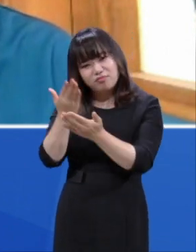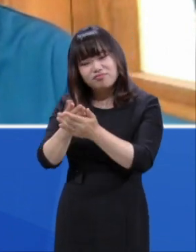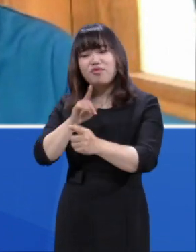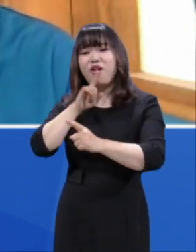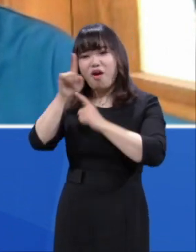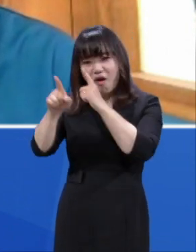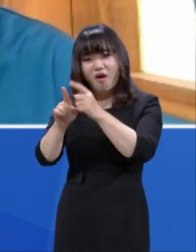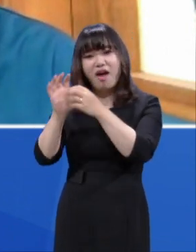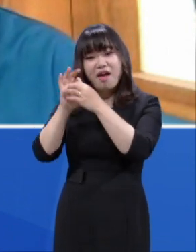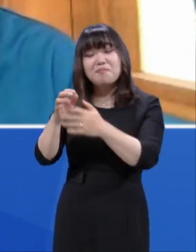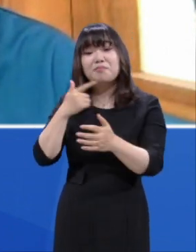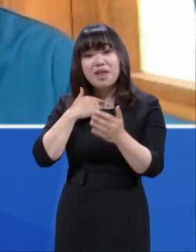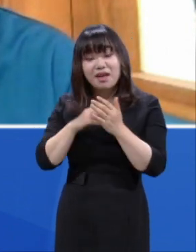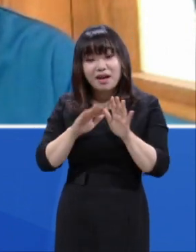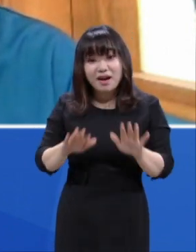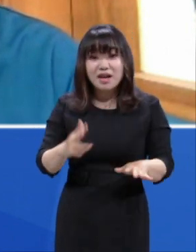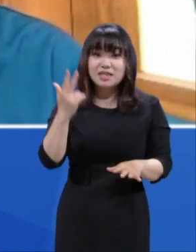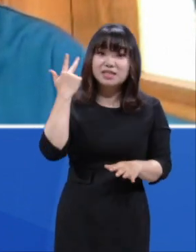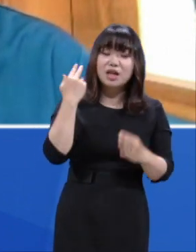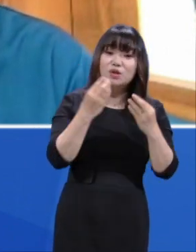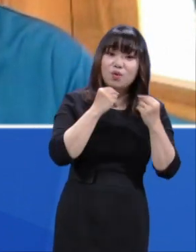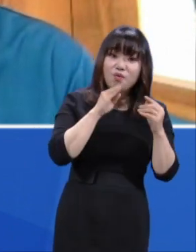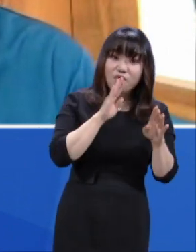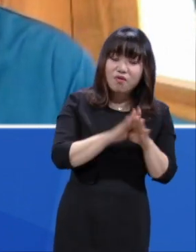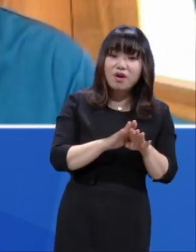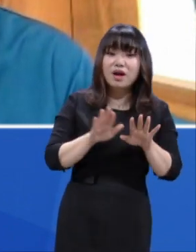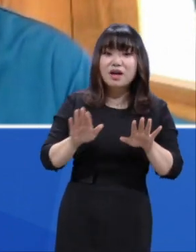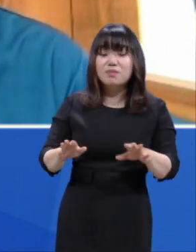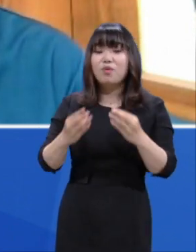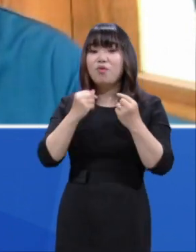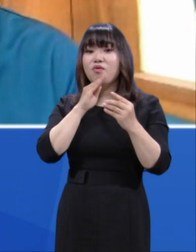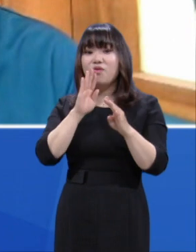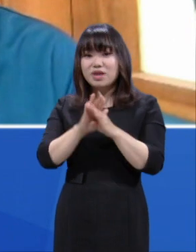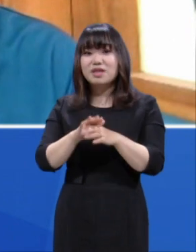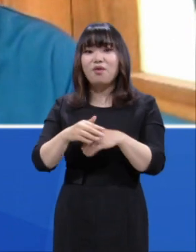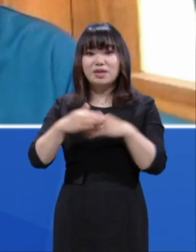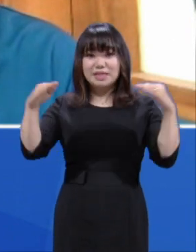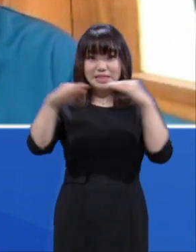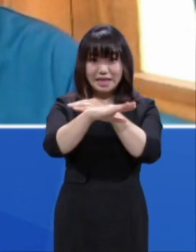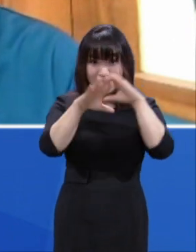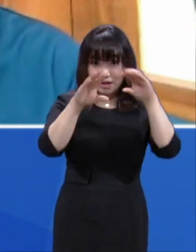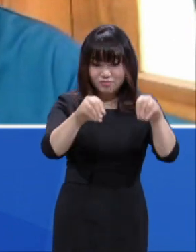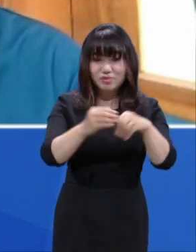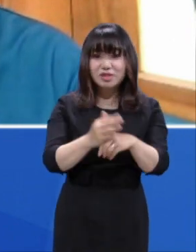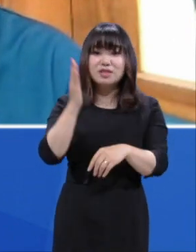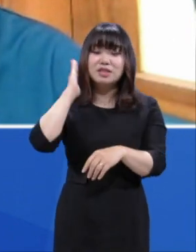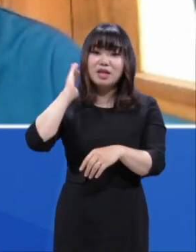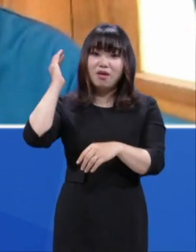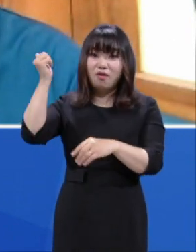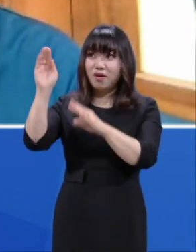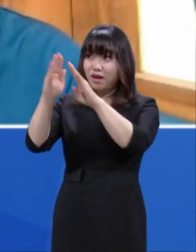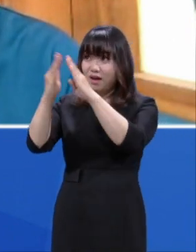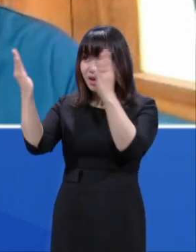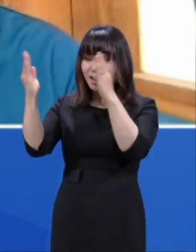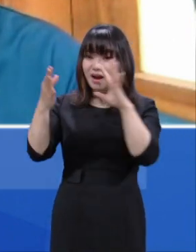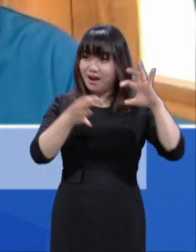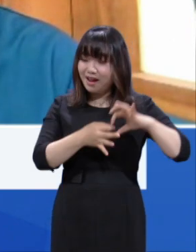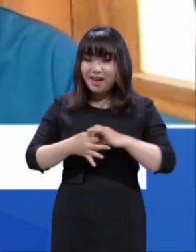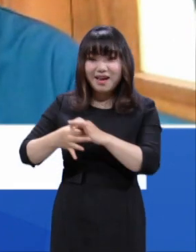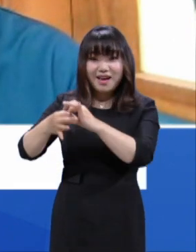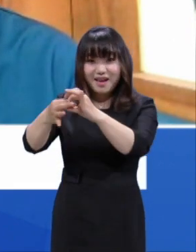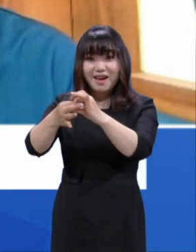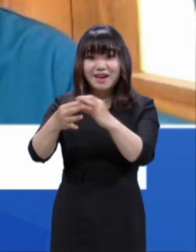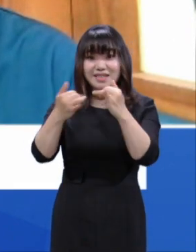또 이번 주말 두 차례 이 차 없는 거리 시범 운영은 이 청와대 개방과 연계해서 시도한 것 같은데 실제